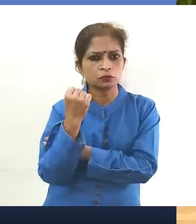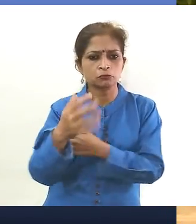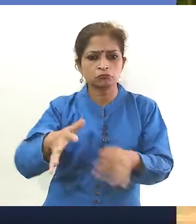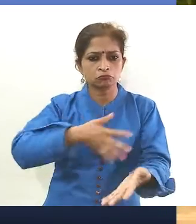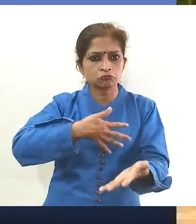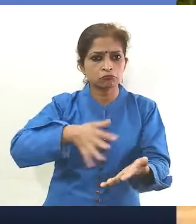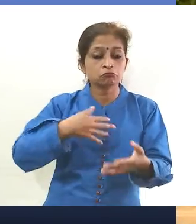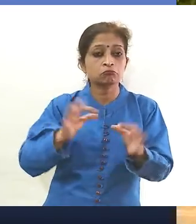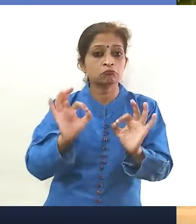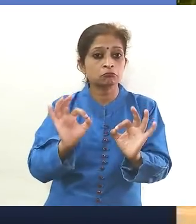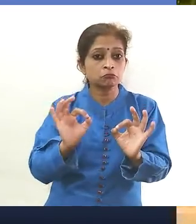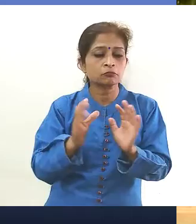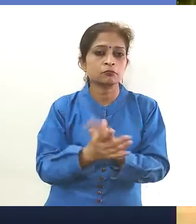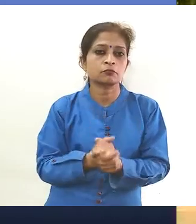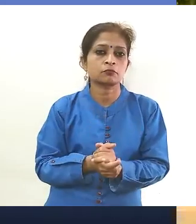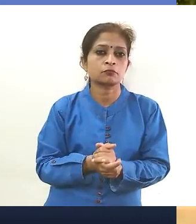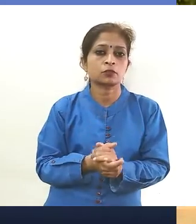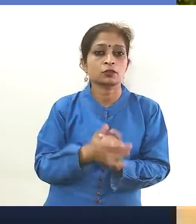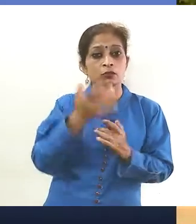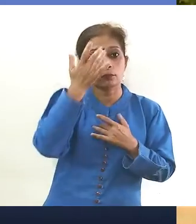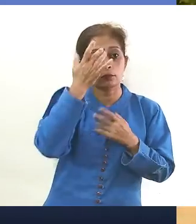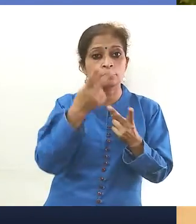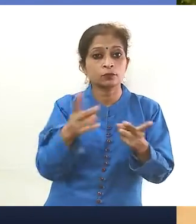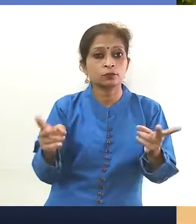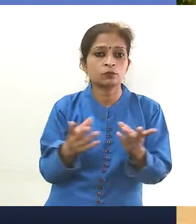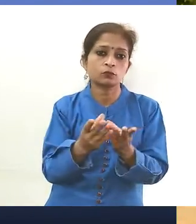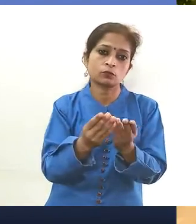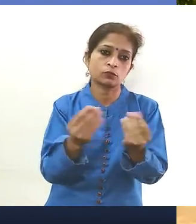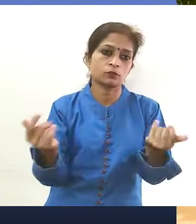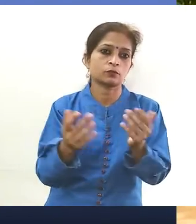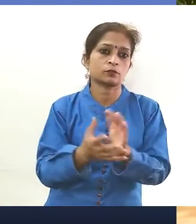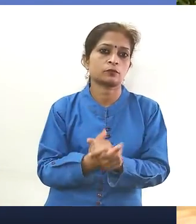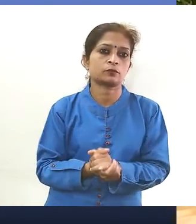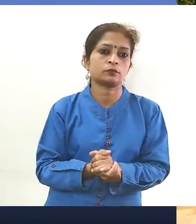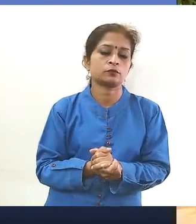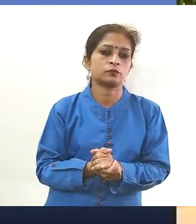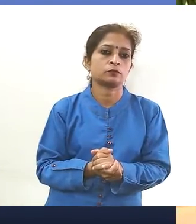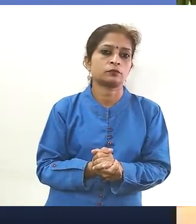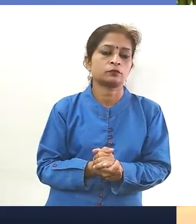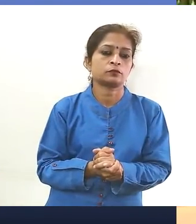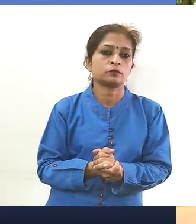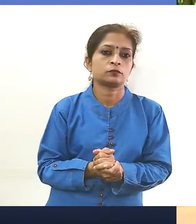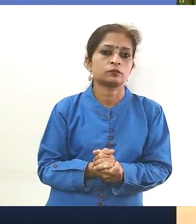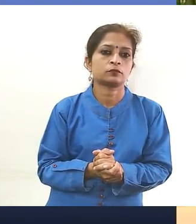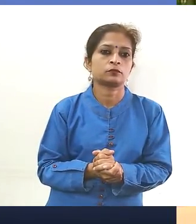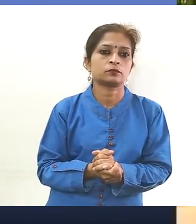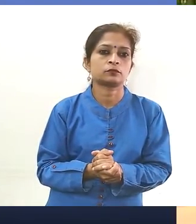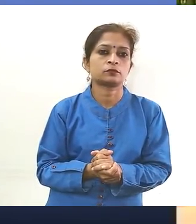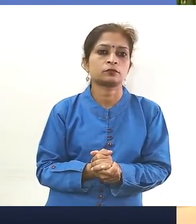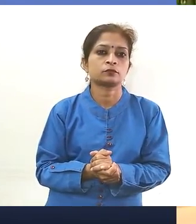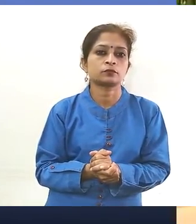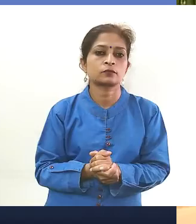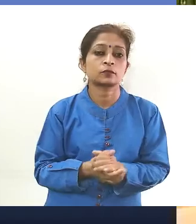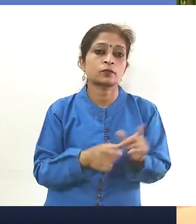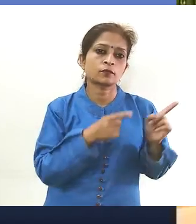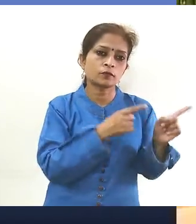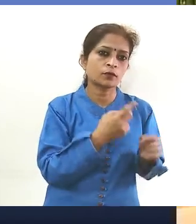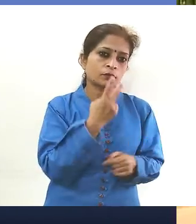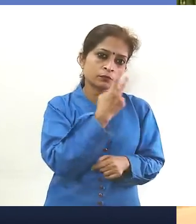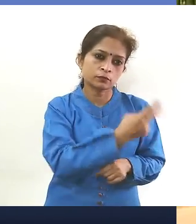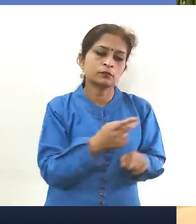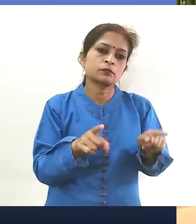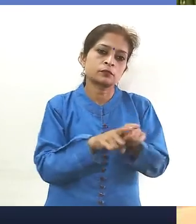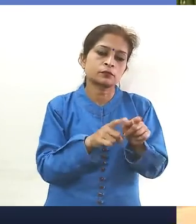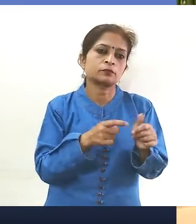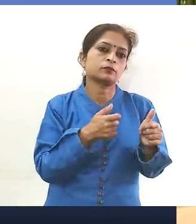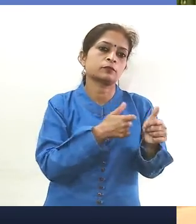फ्लो पूरा अच्छा रहेगा। फिर ये उष्ट्रासन ऐसे भी कर सकते हैं इसको, और ऐसे बैठ करके भी ऐसे उठ सकते हैं। ये